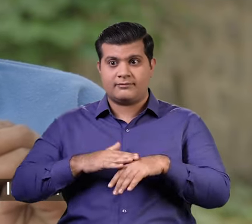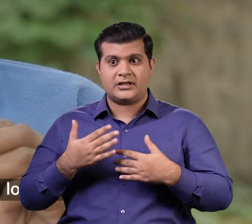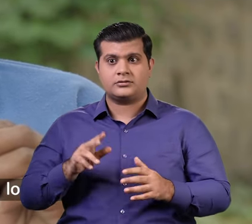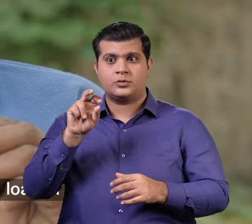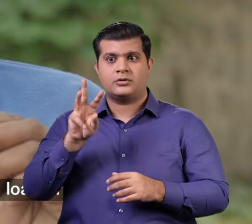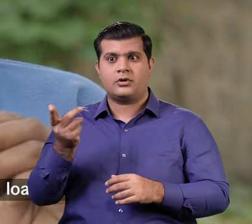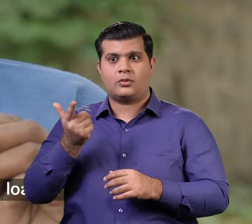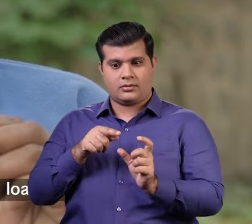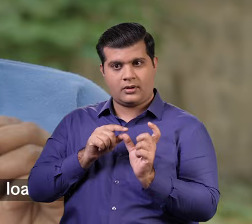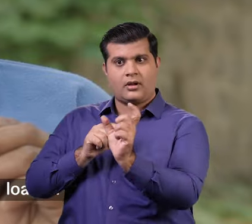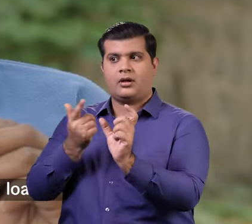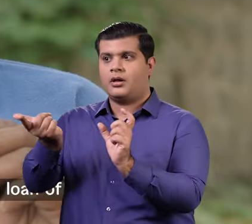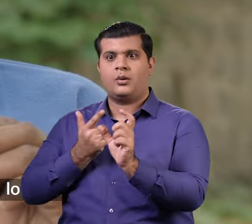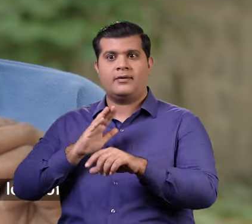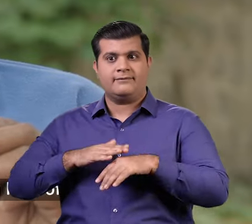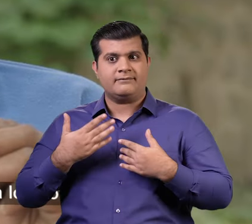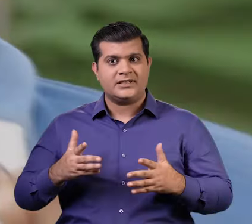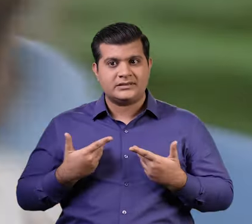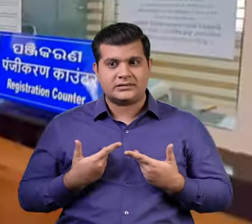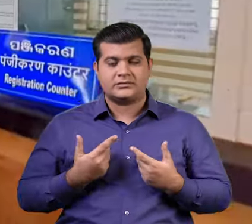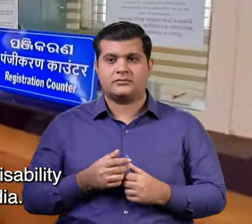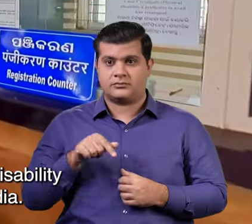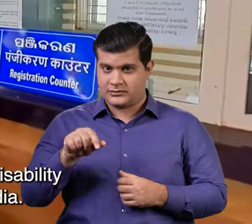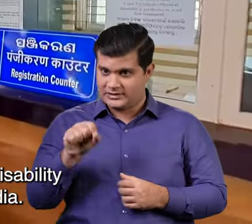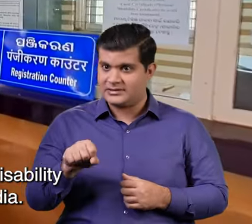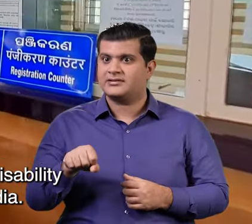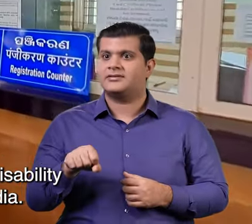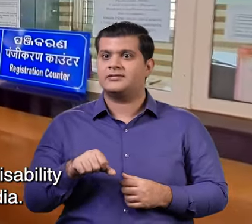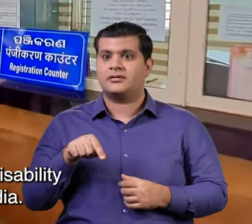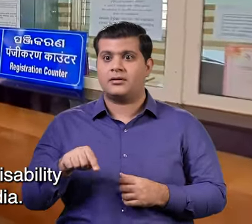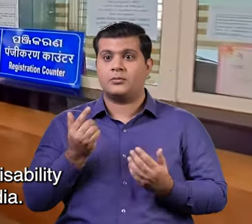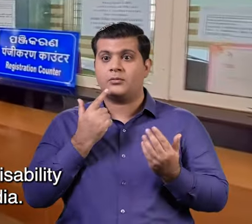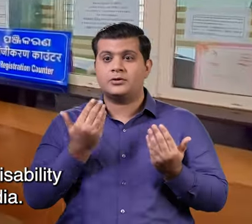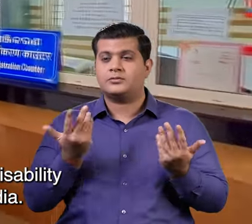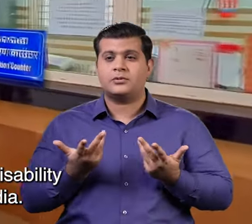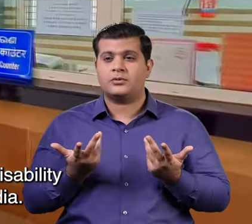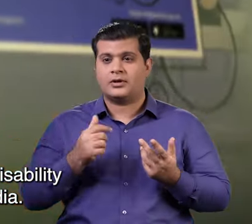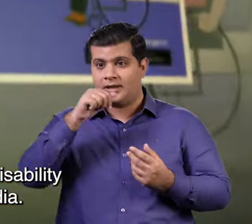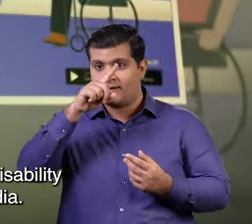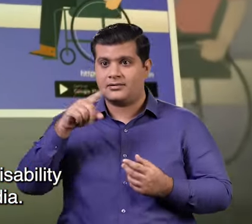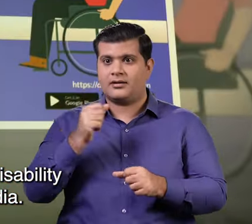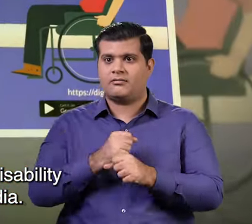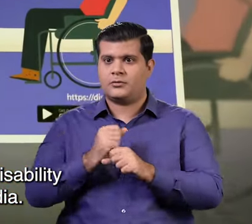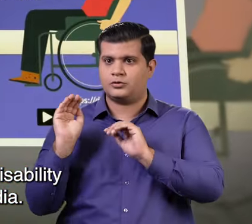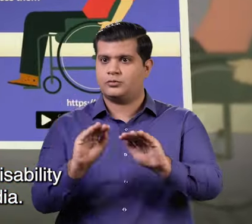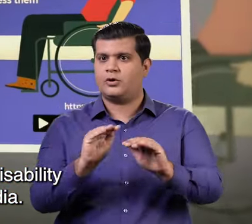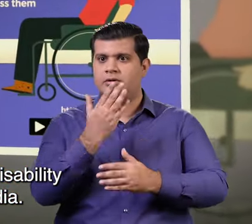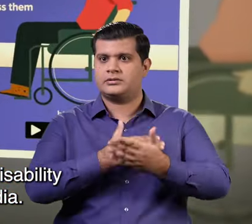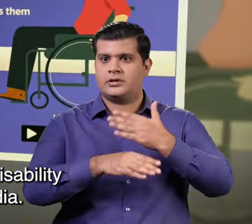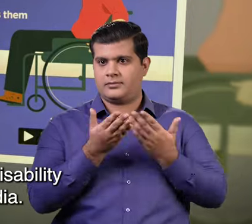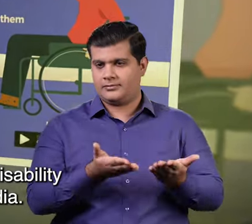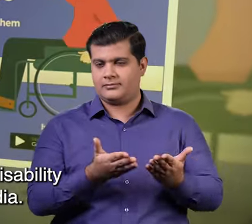मिला है UDID कार्ड से, दिव्यांग को 20,000 का लोन भी मिला है। जी हाँ, ये संभव है क्योंकि अब दिव्यांगजन के